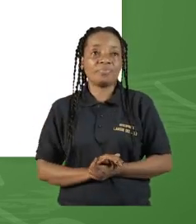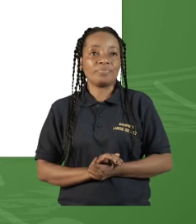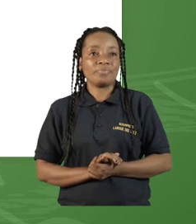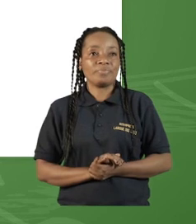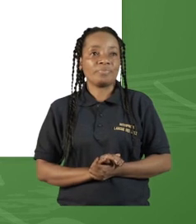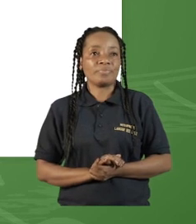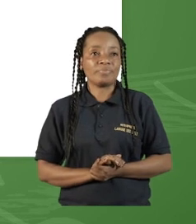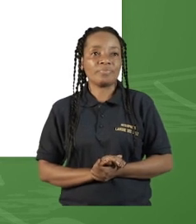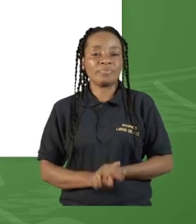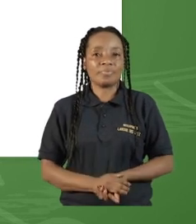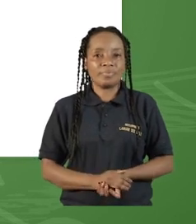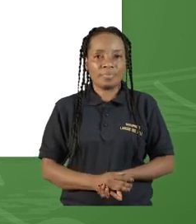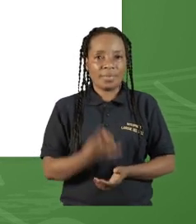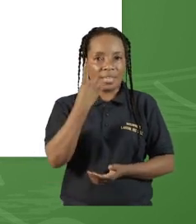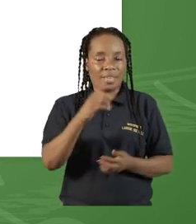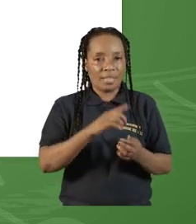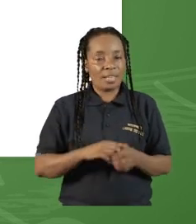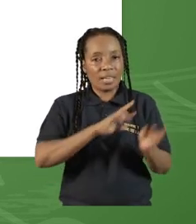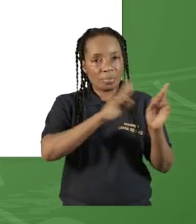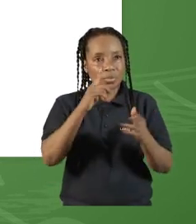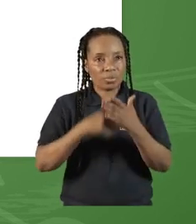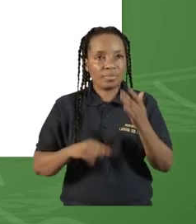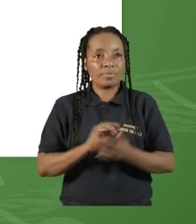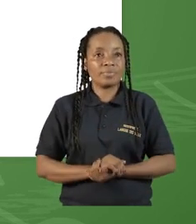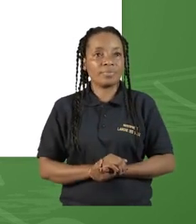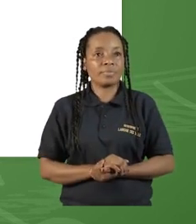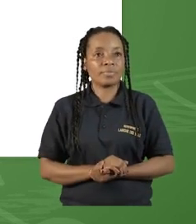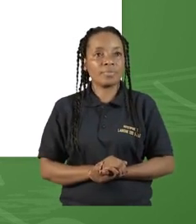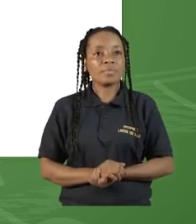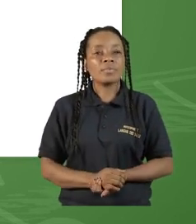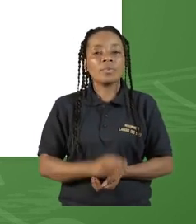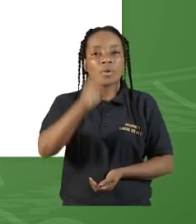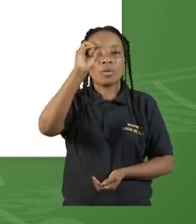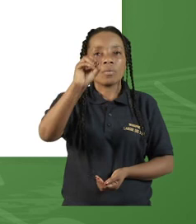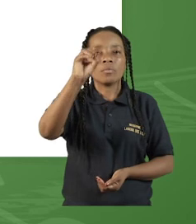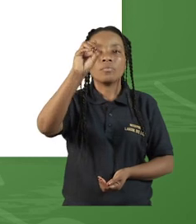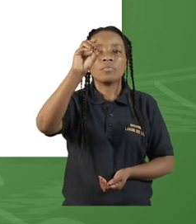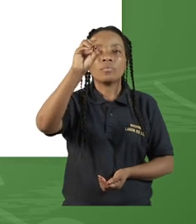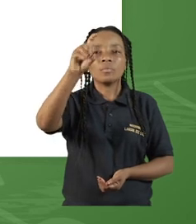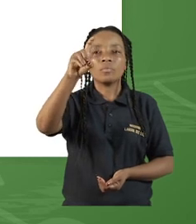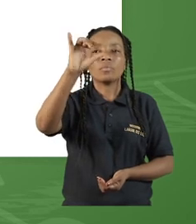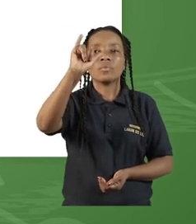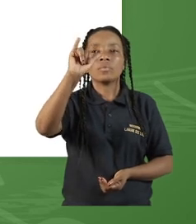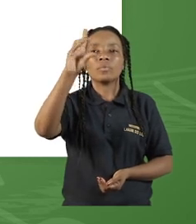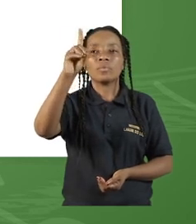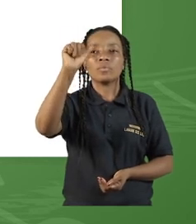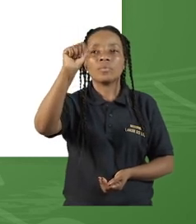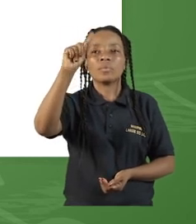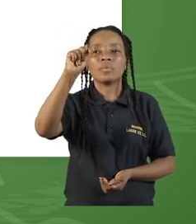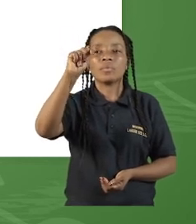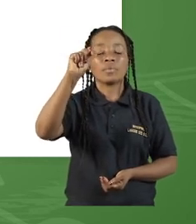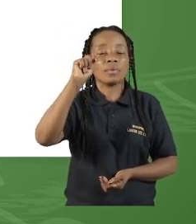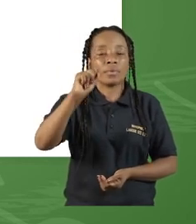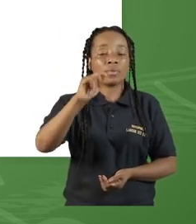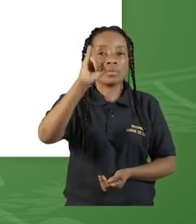suivante. Définis une oxydation. La réponse est, une oxydation est une